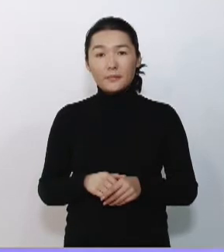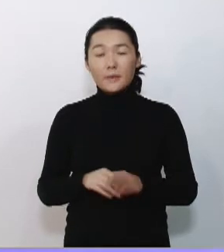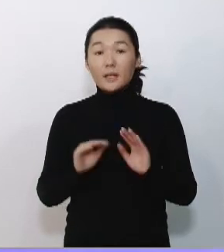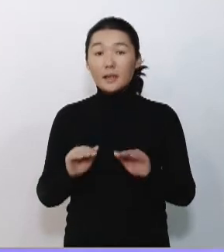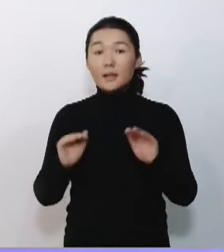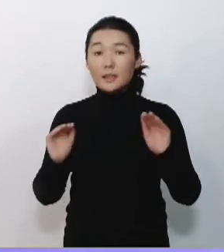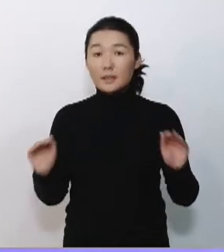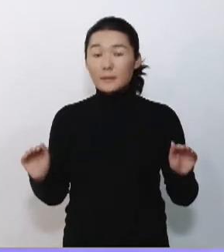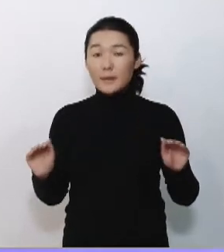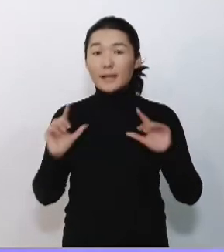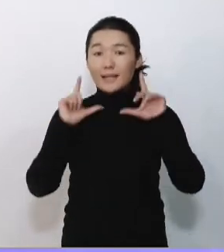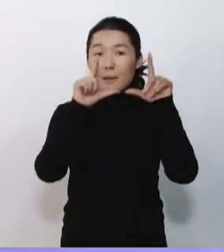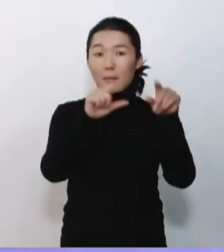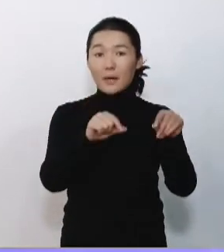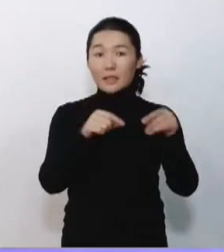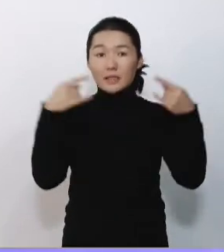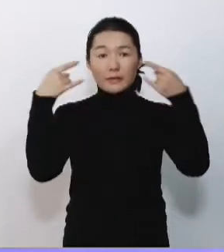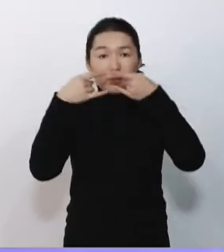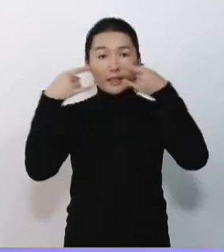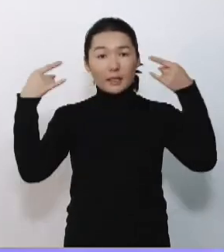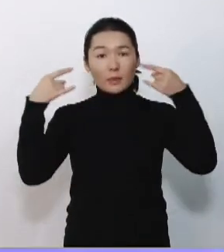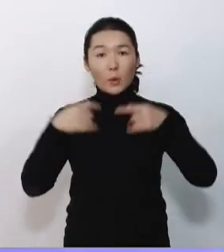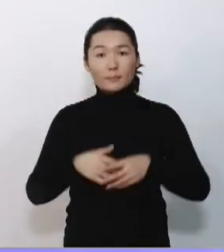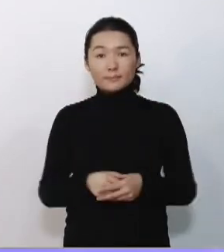Ребята пошли в кино.